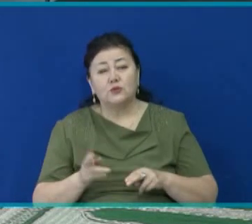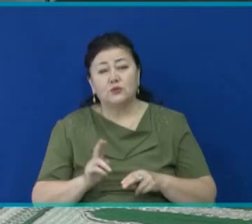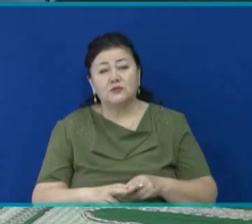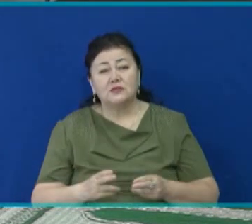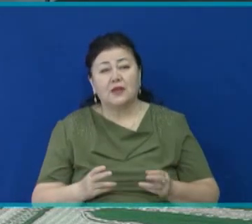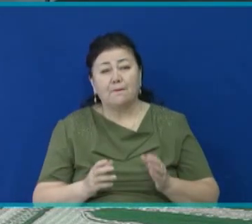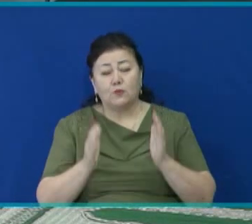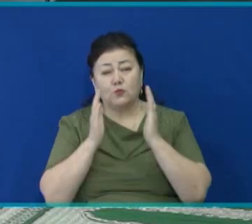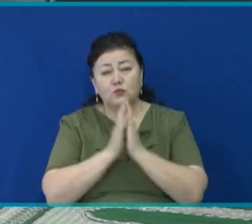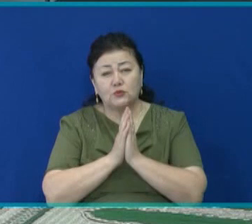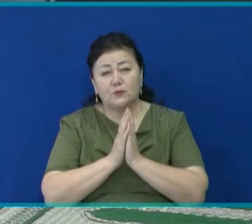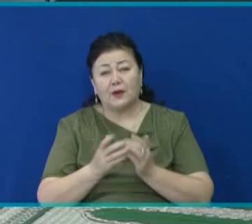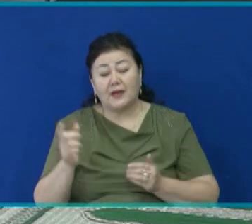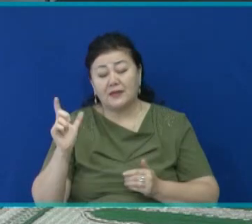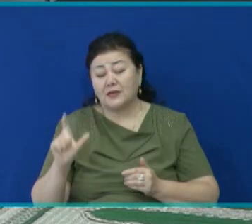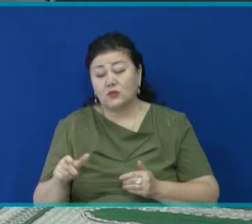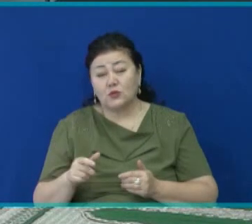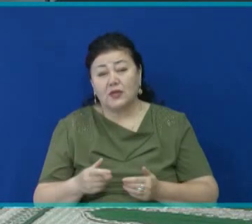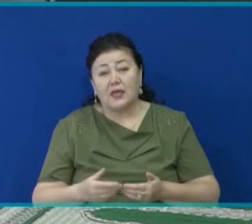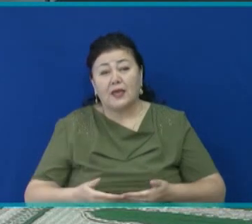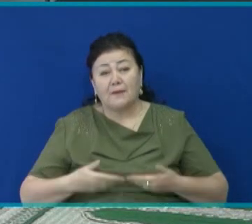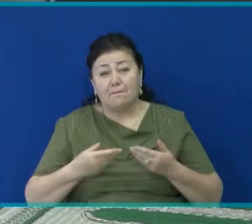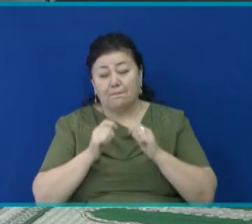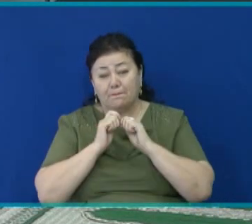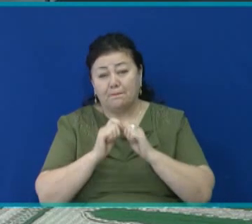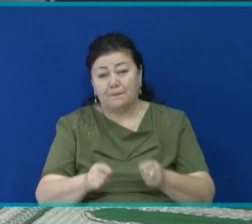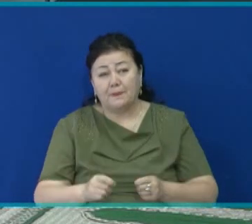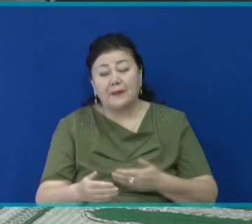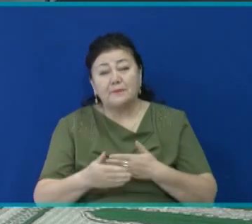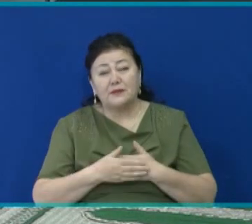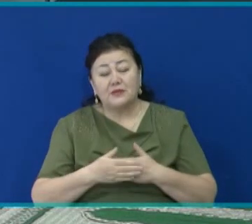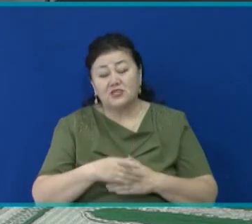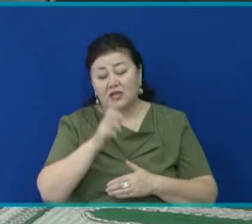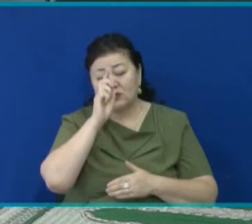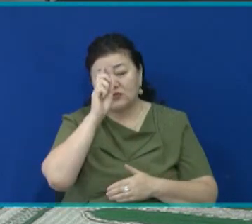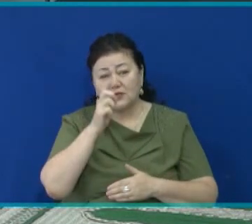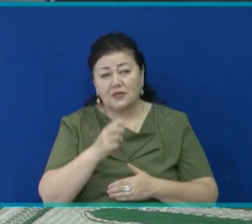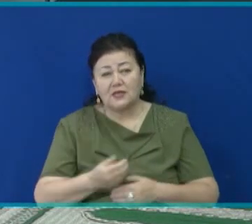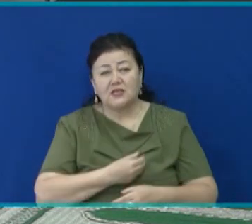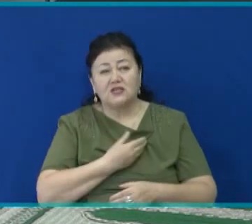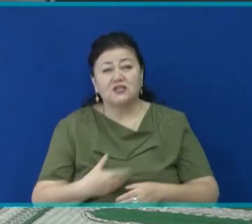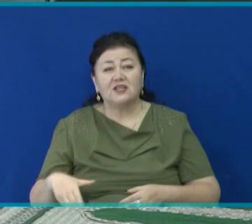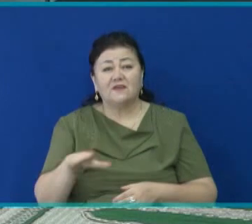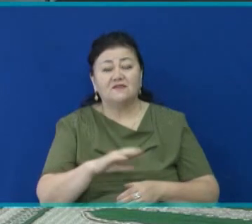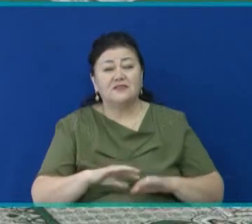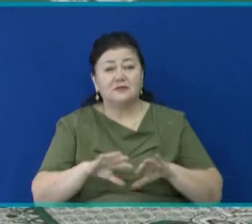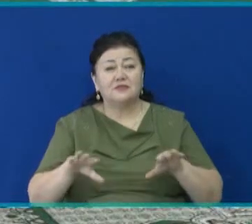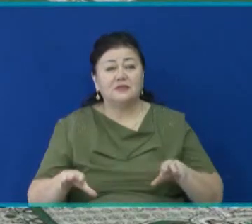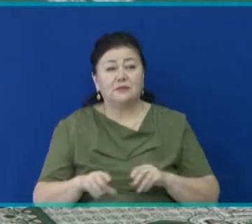которые не делали ничего плохого и совершили жертвоприношение, приближаются к Аллаху. Желаю всем семьям